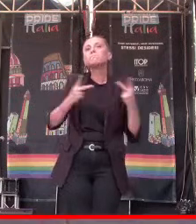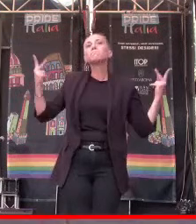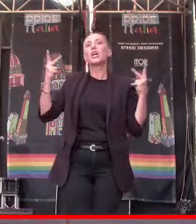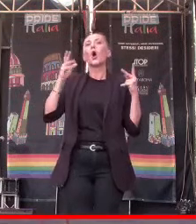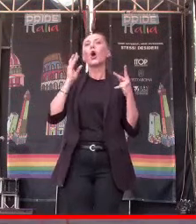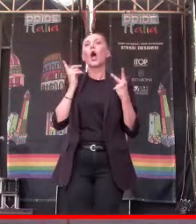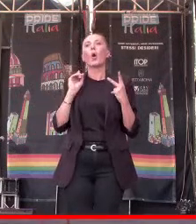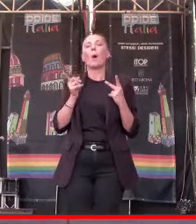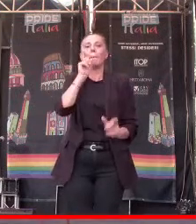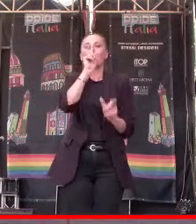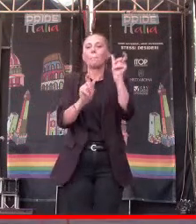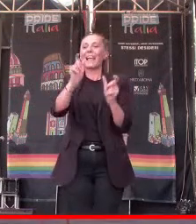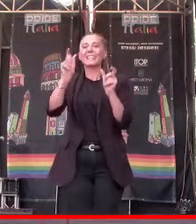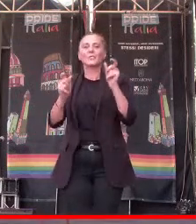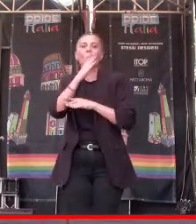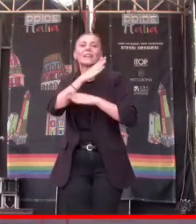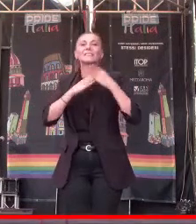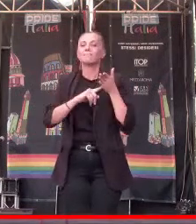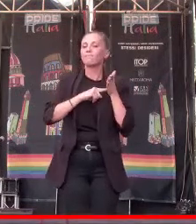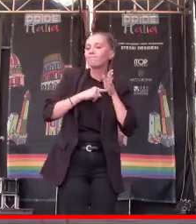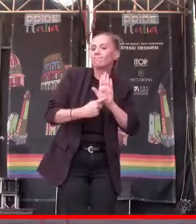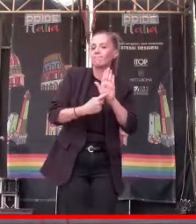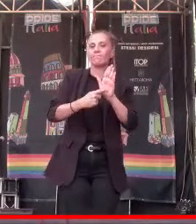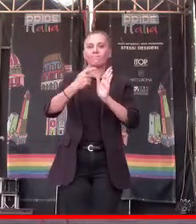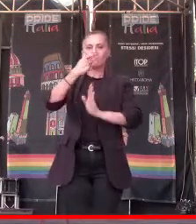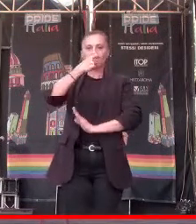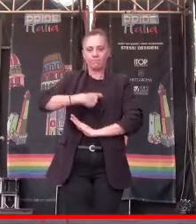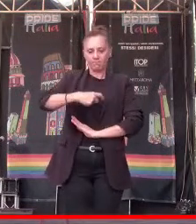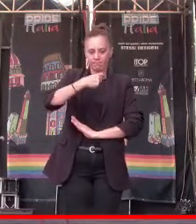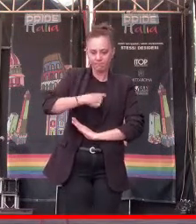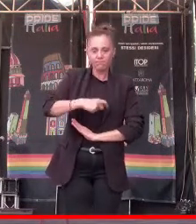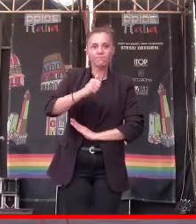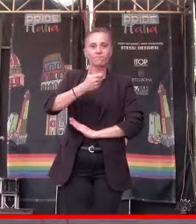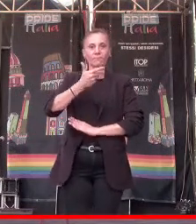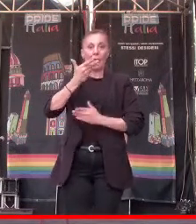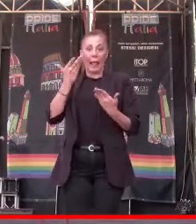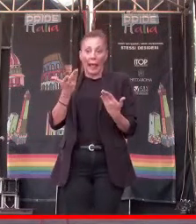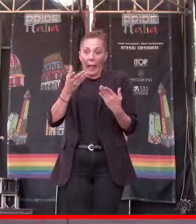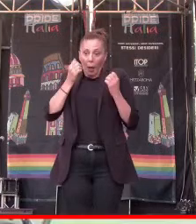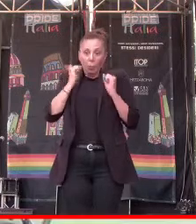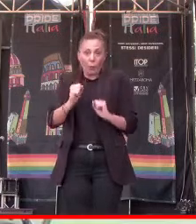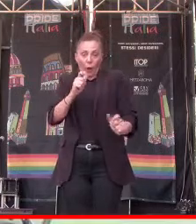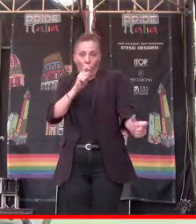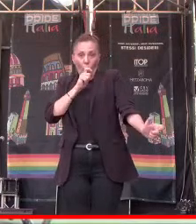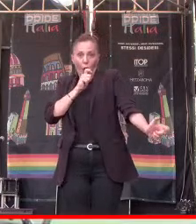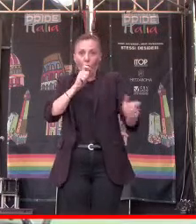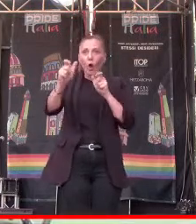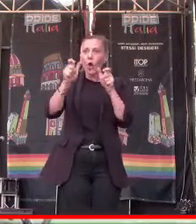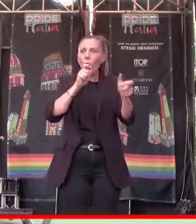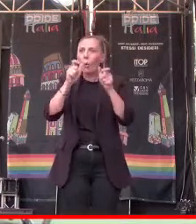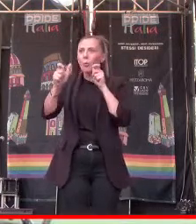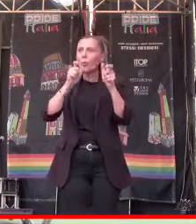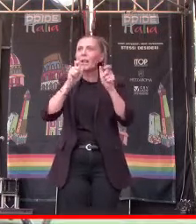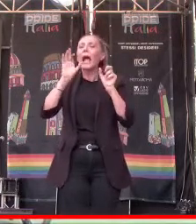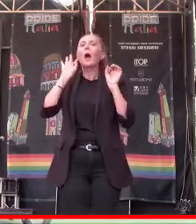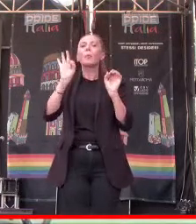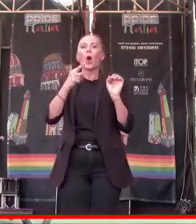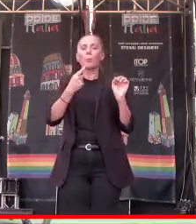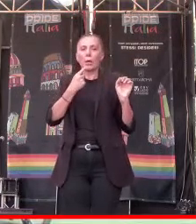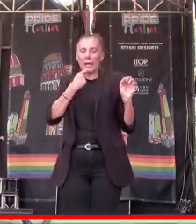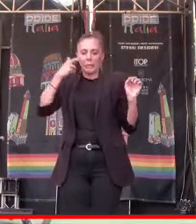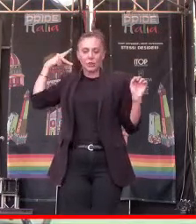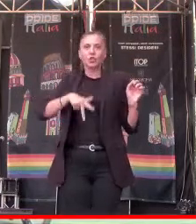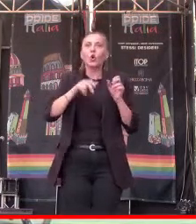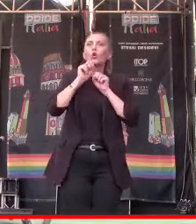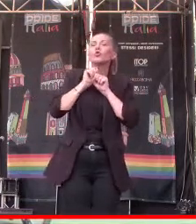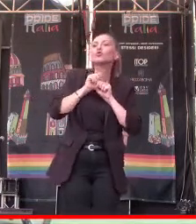con disabilità di rappresentare se stessi e quello che comunque possono comunicare anche a tutta la società, è la loro